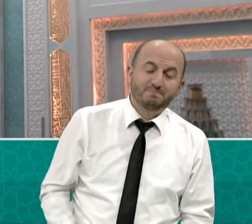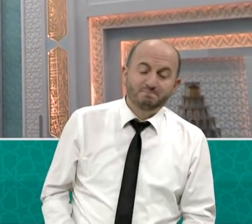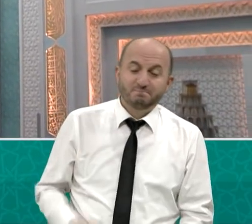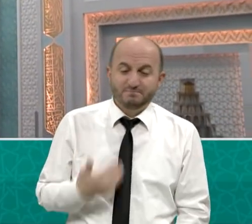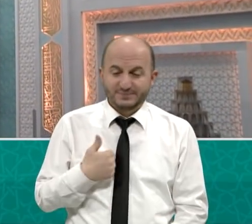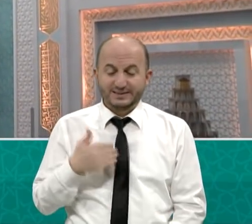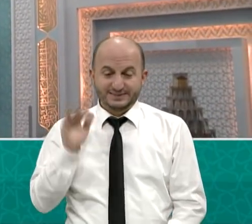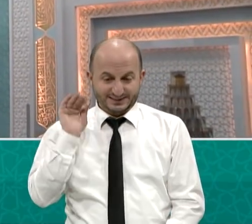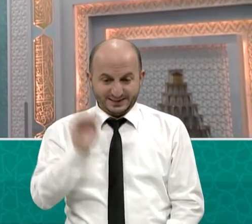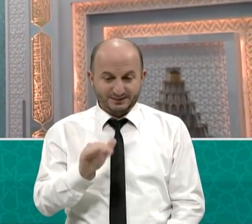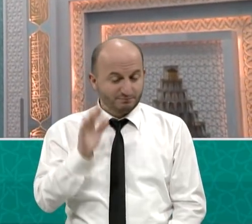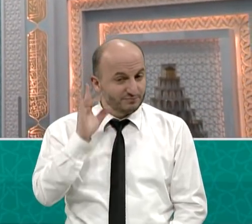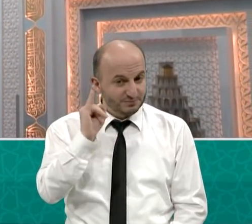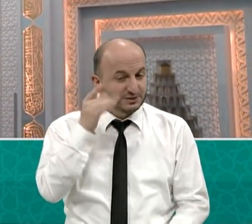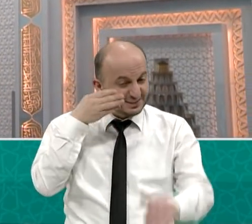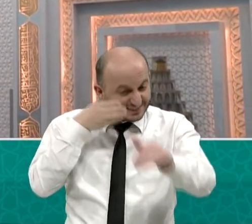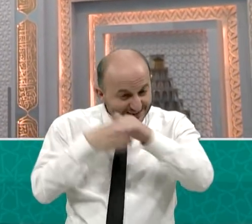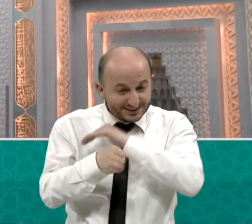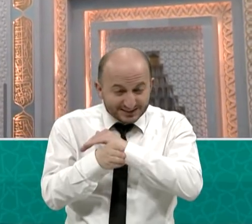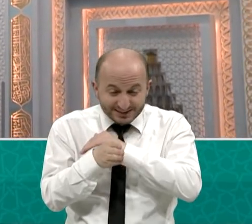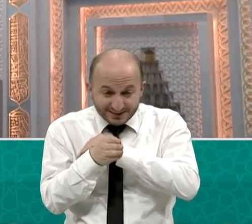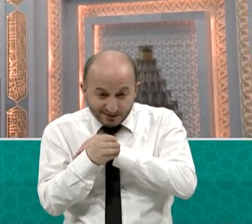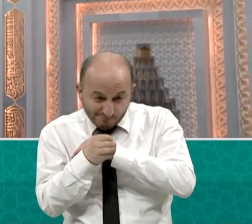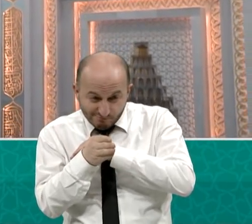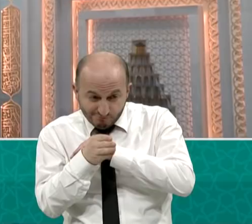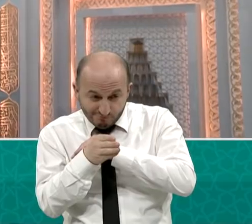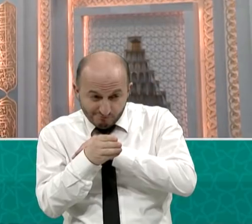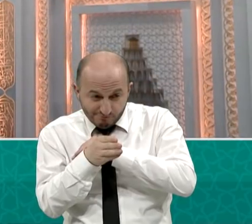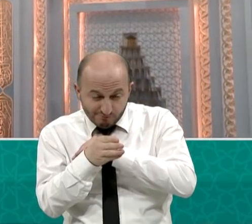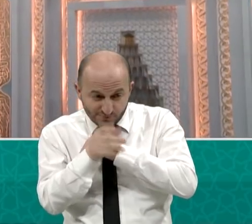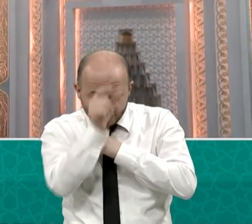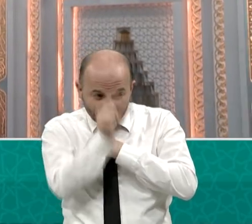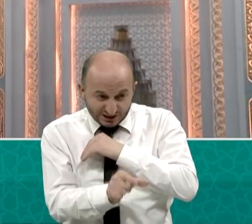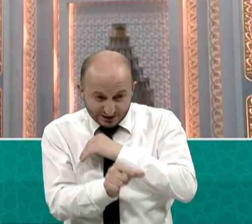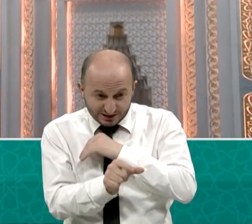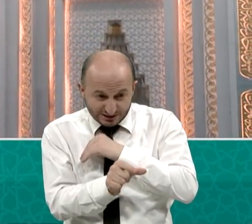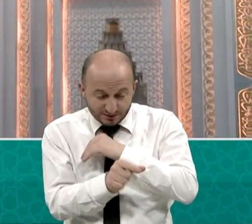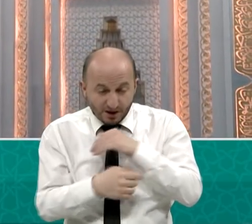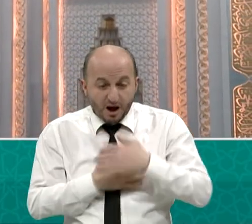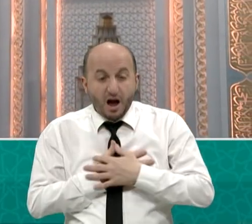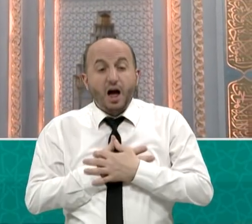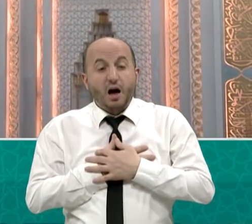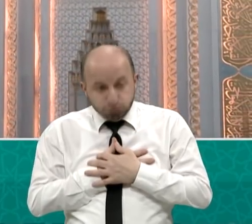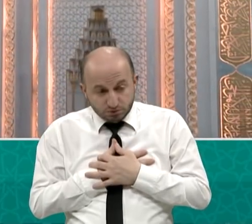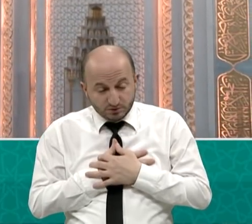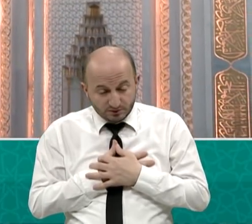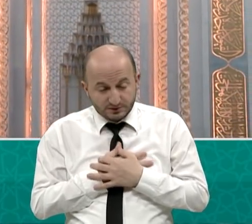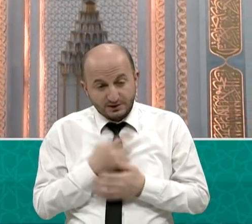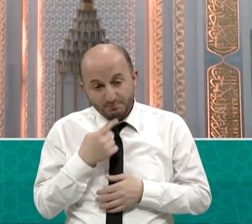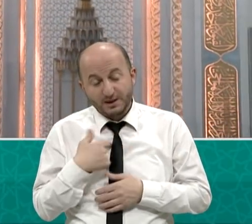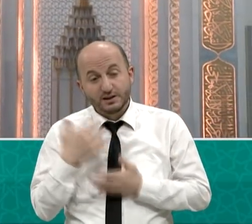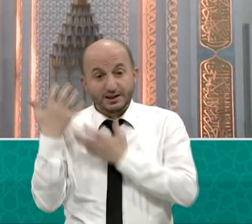gelmiştim, o esnada diyor baktım birisi diyor efendim aksırmıştı, ona yerhamükallah